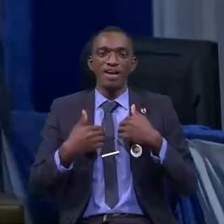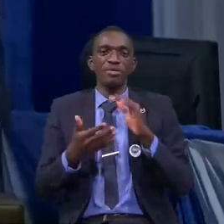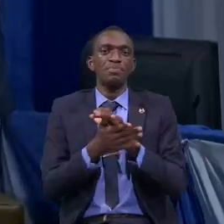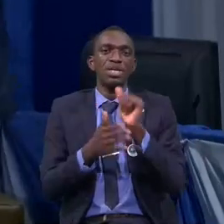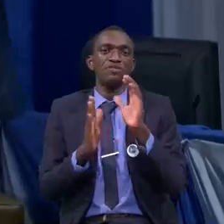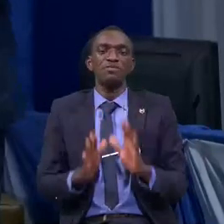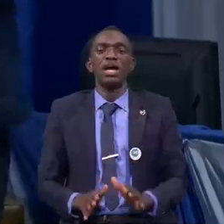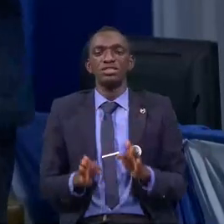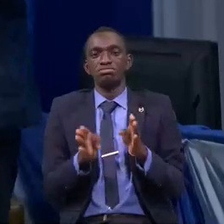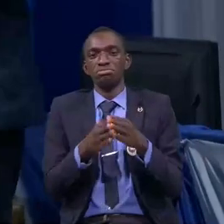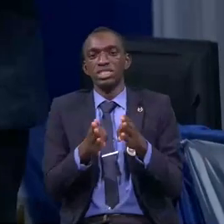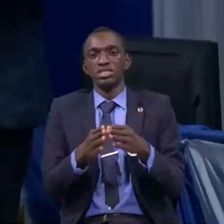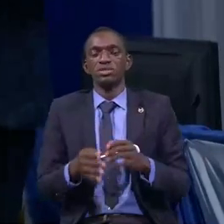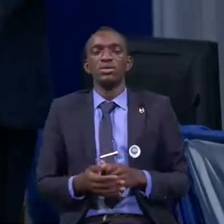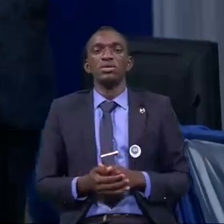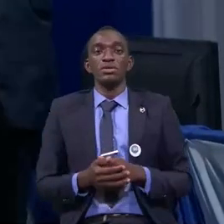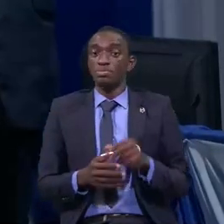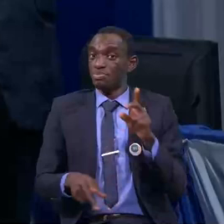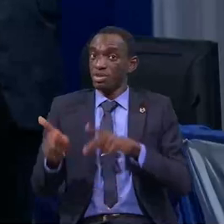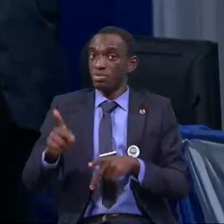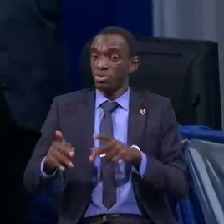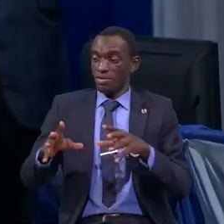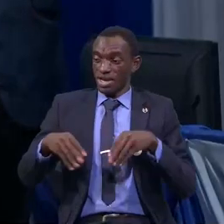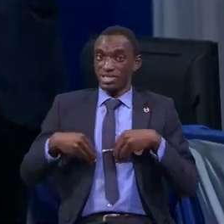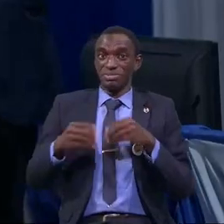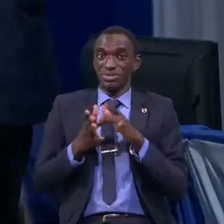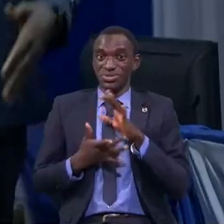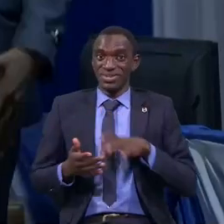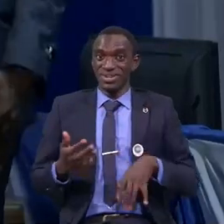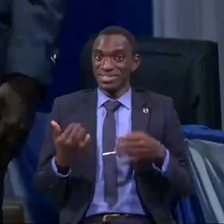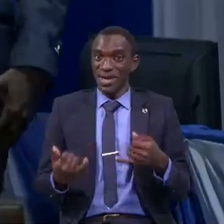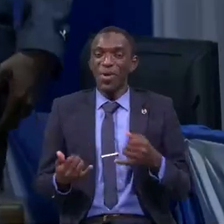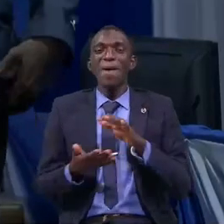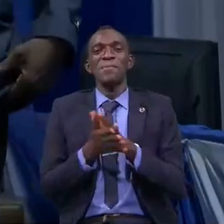au Seigneur au cours de ce programme, de cette croisade.